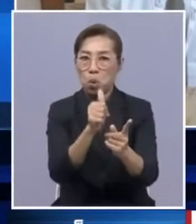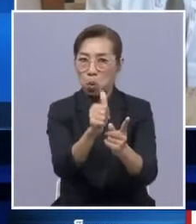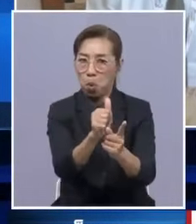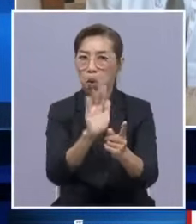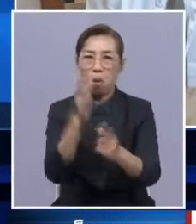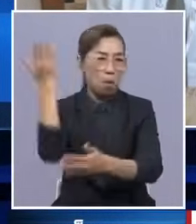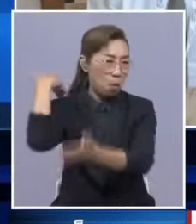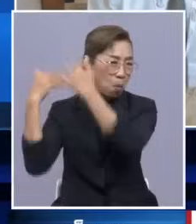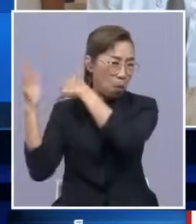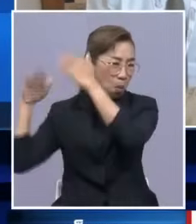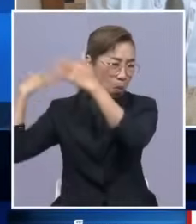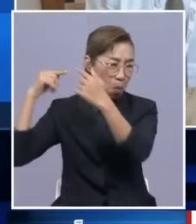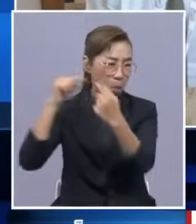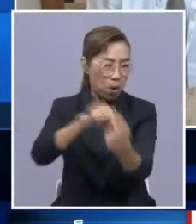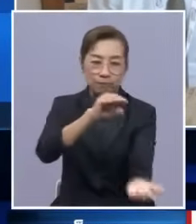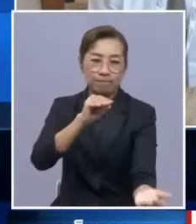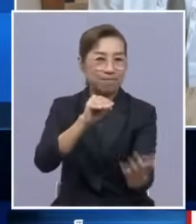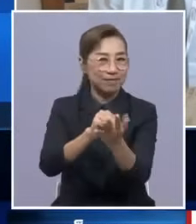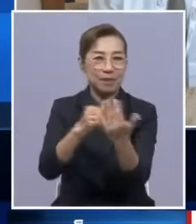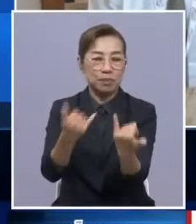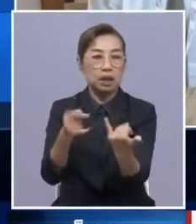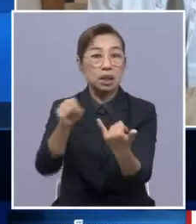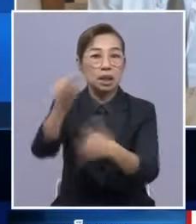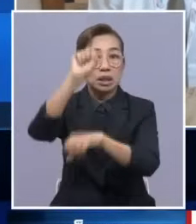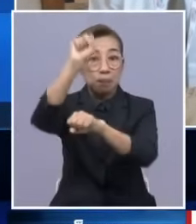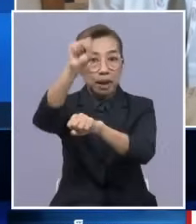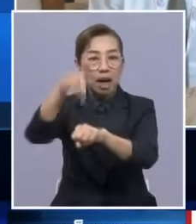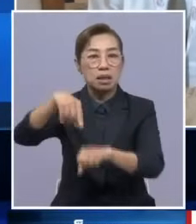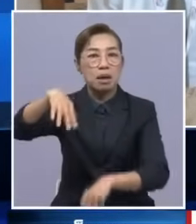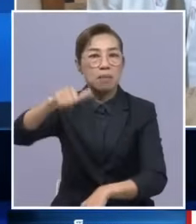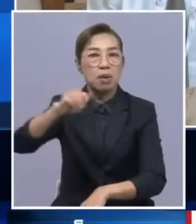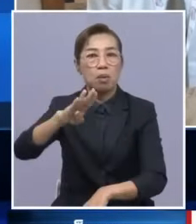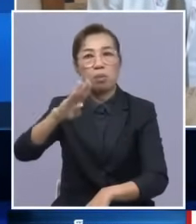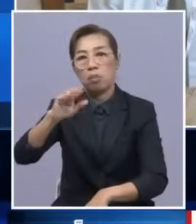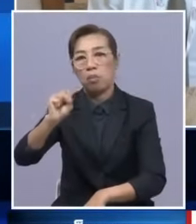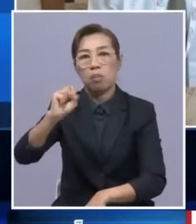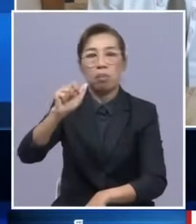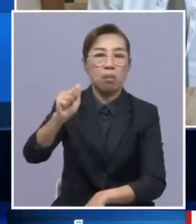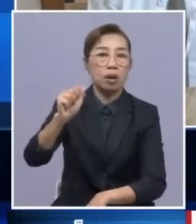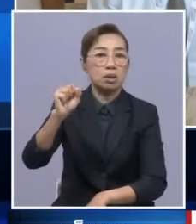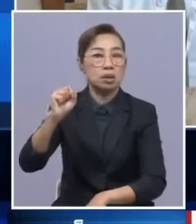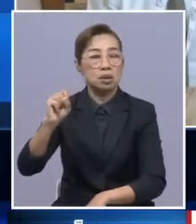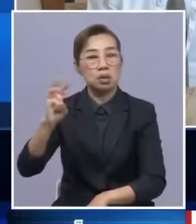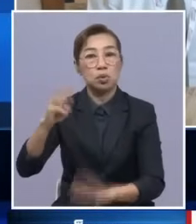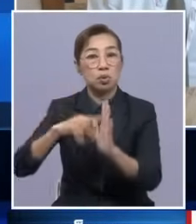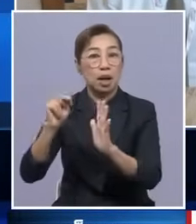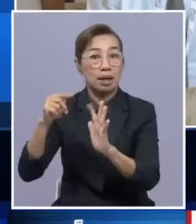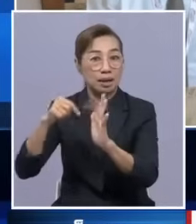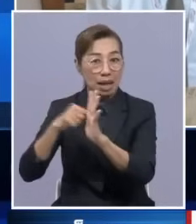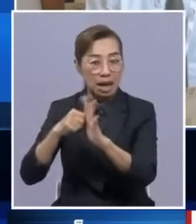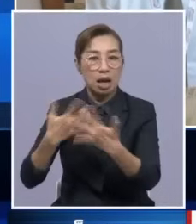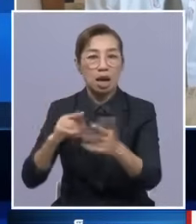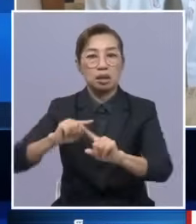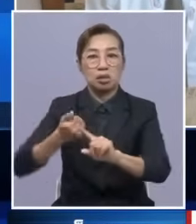ธรรมจะประกาศที่เมืองคาเซเนรัฐบอสนาวาฮะที่6ธันวาคมเวลา 17:00 น.